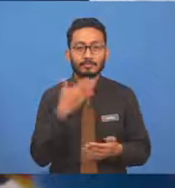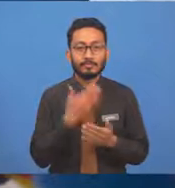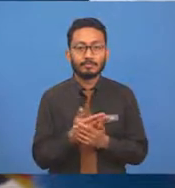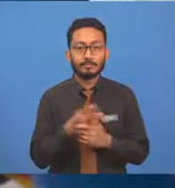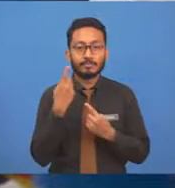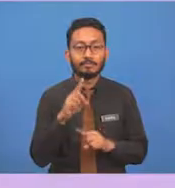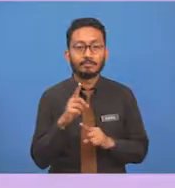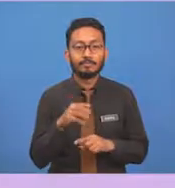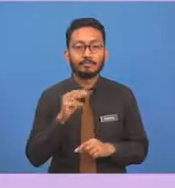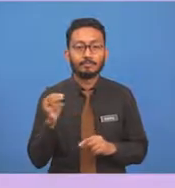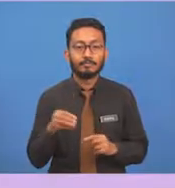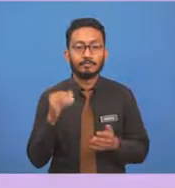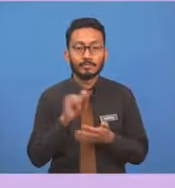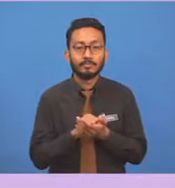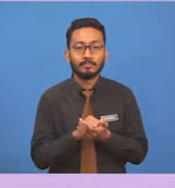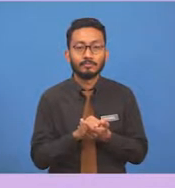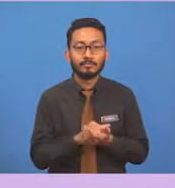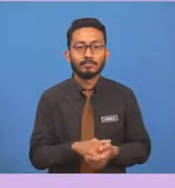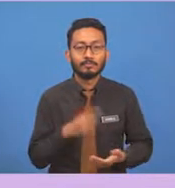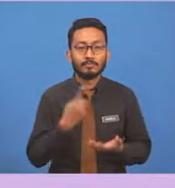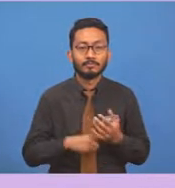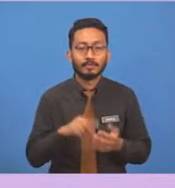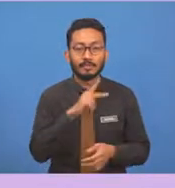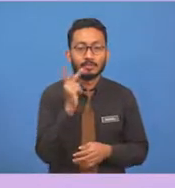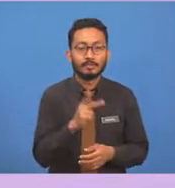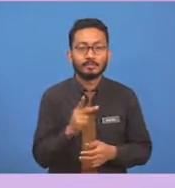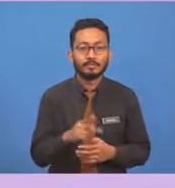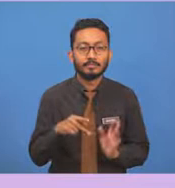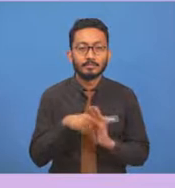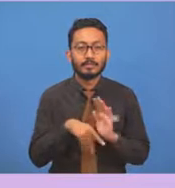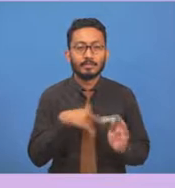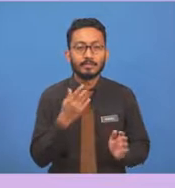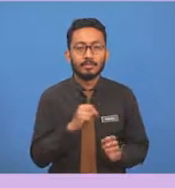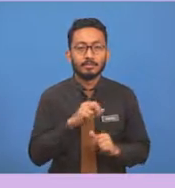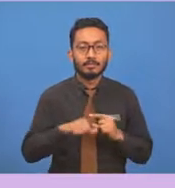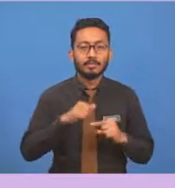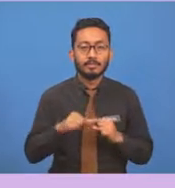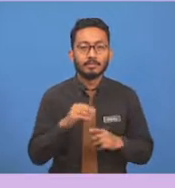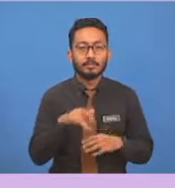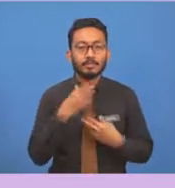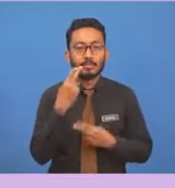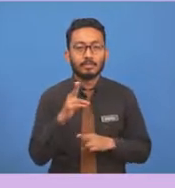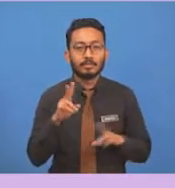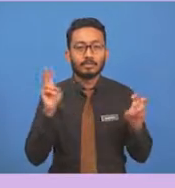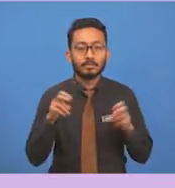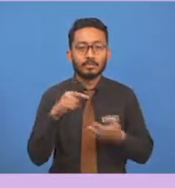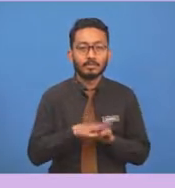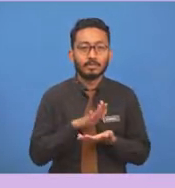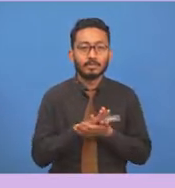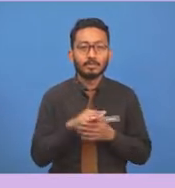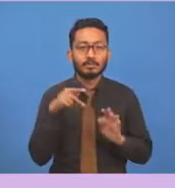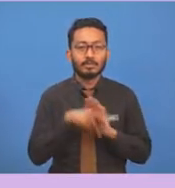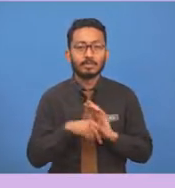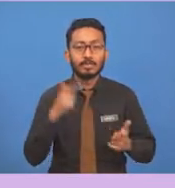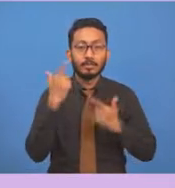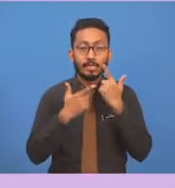kepada murid tersebut. Apakah perasaan murid itu apabila menghormati warga sekolah? Ya, murid-murid,